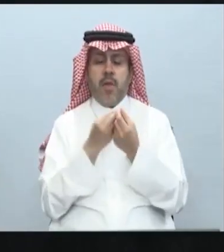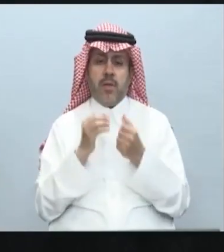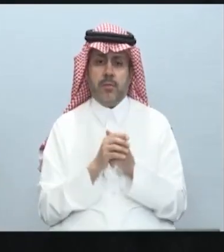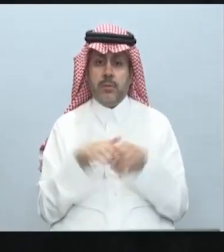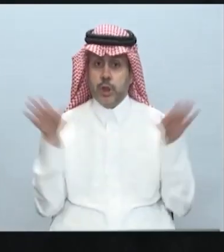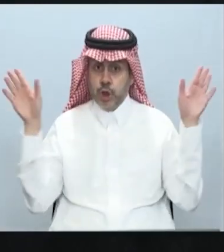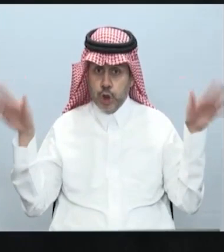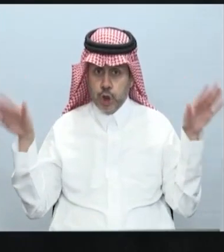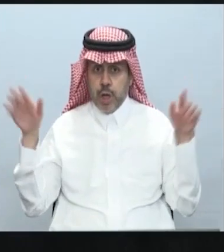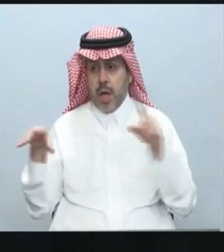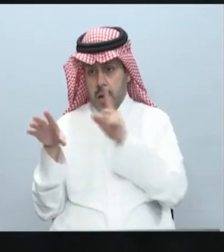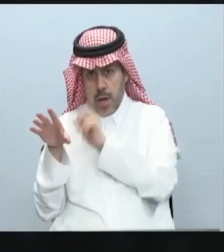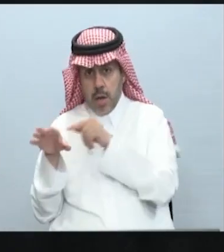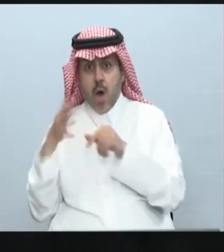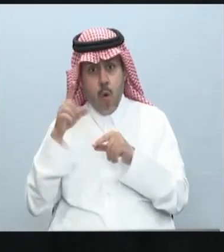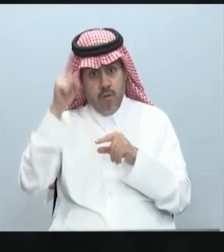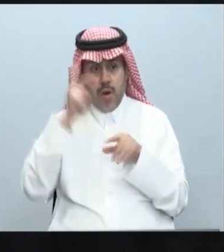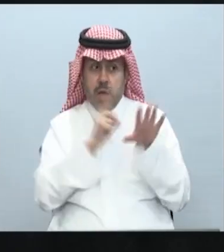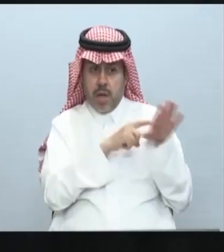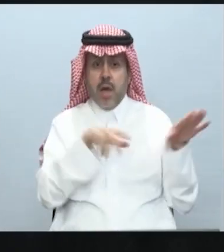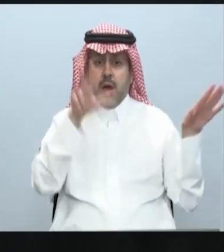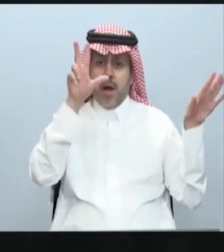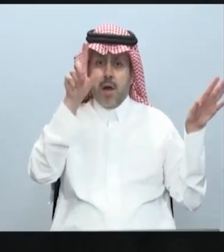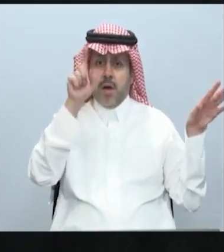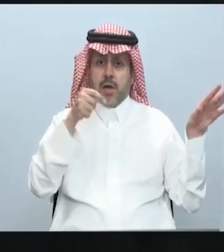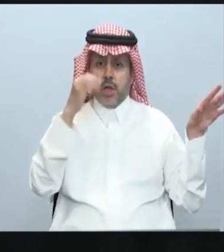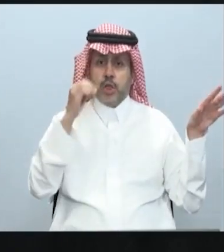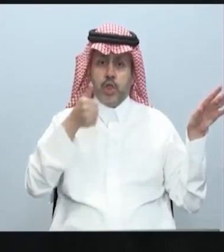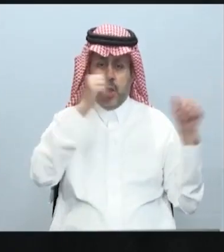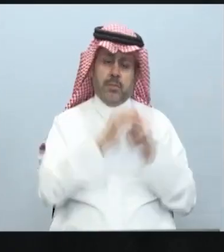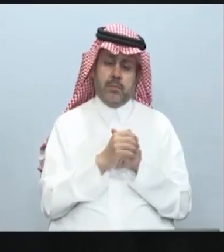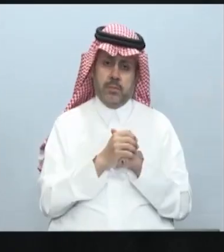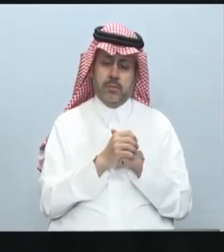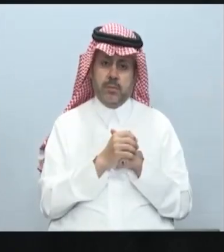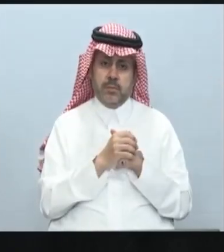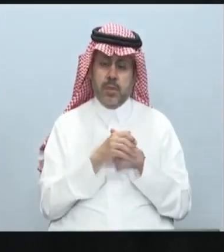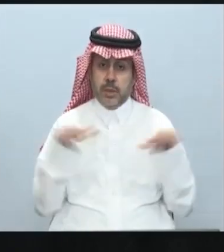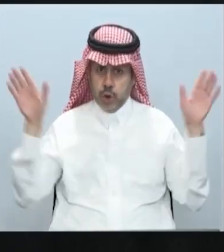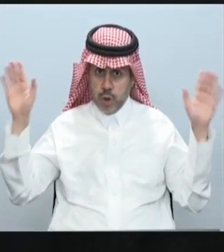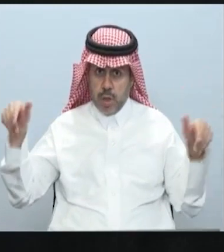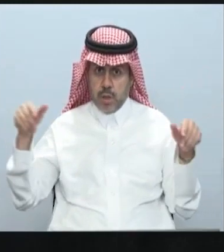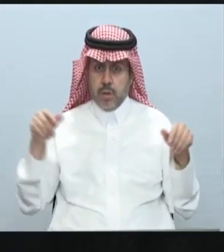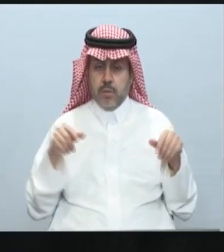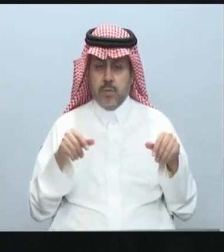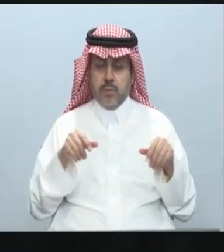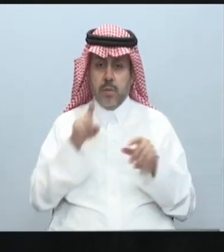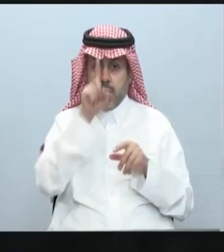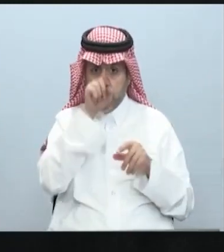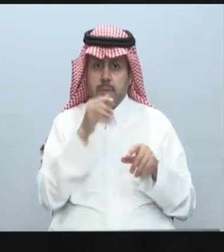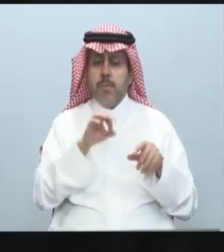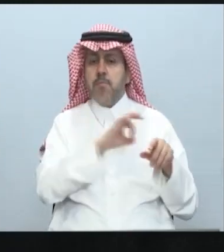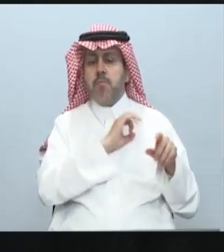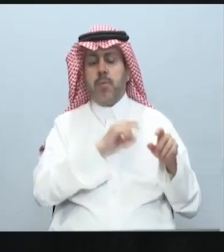جناحان فانت تسير وتطير في هذا الامر كالطائر فالطائر له راس وهو المحبه